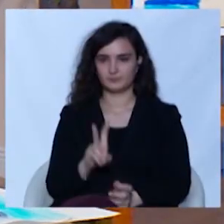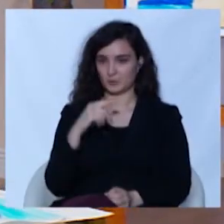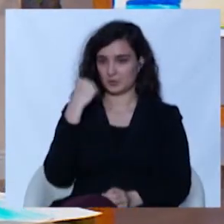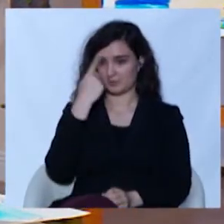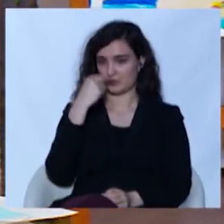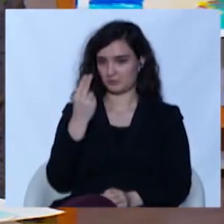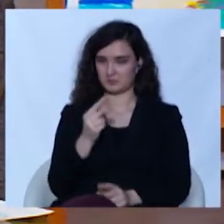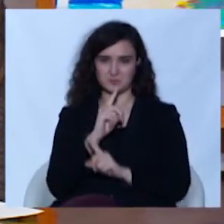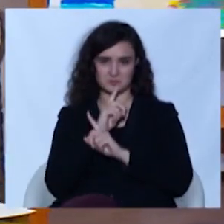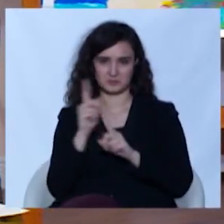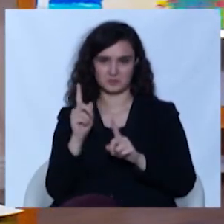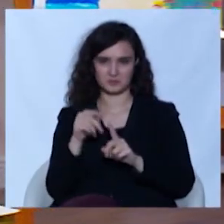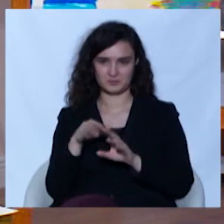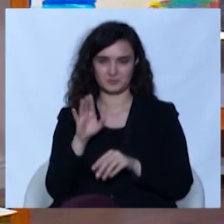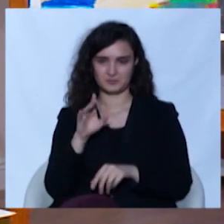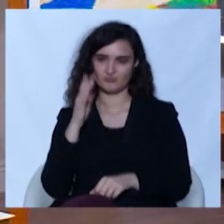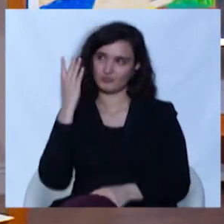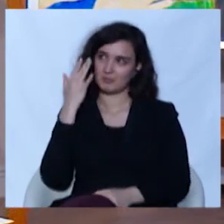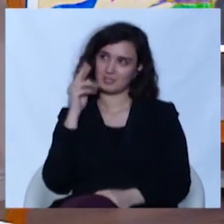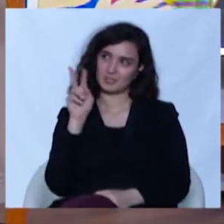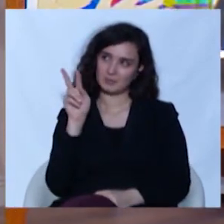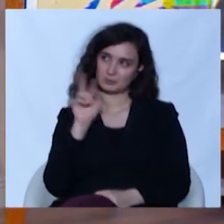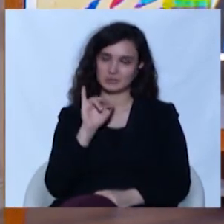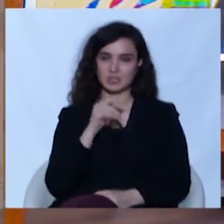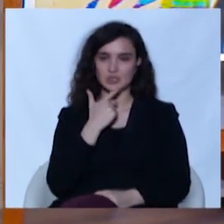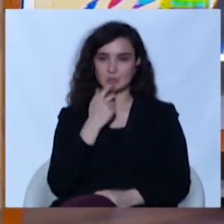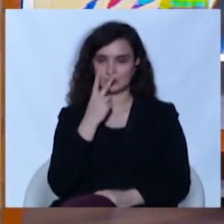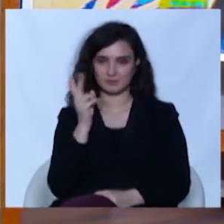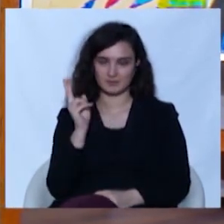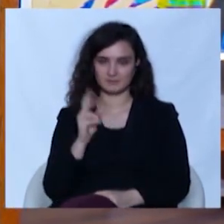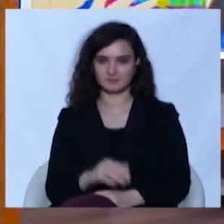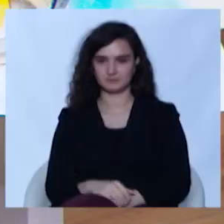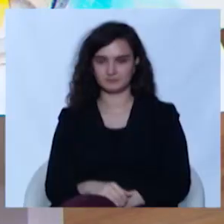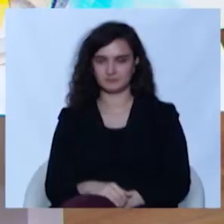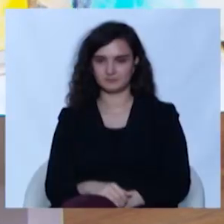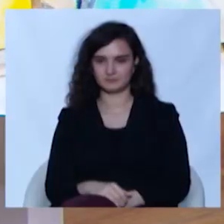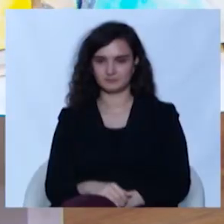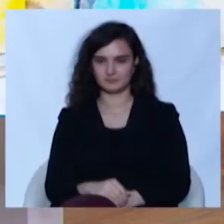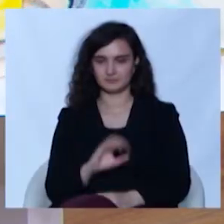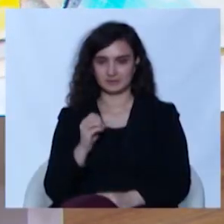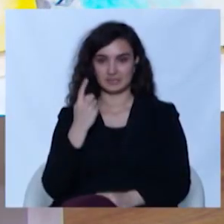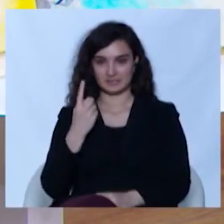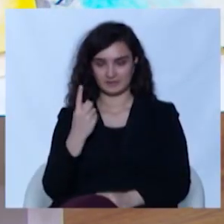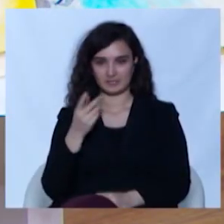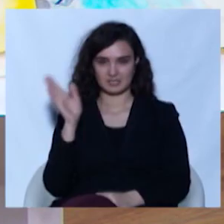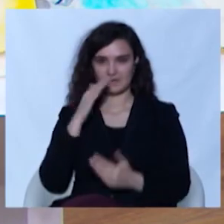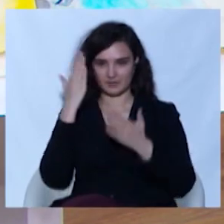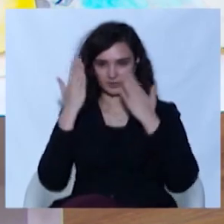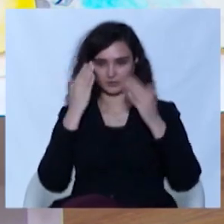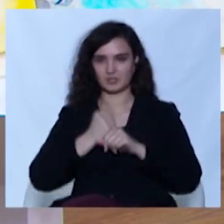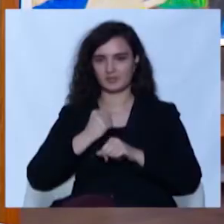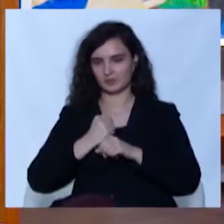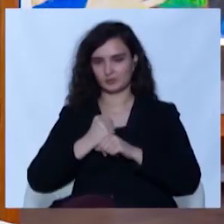срагат снаэри, это романты ули, хоть апикребули, садгаци гореба. Да, идем эхла гавертот,